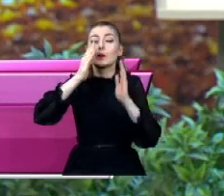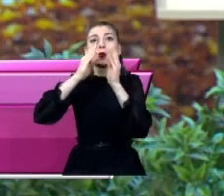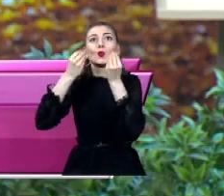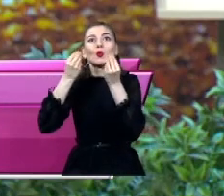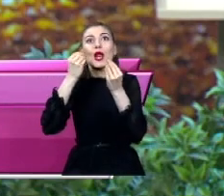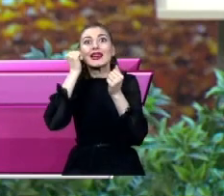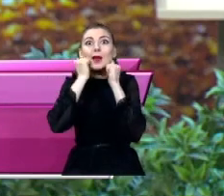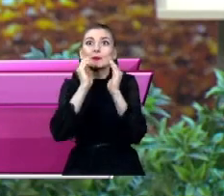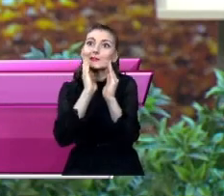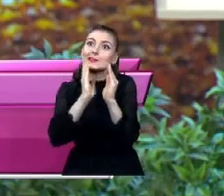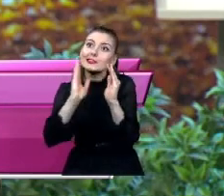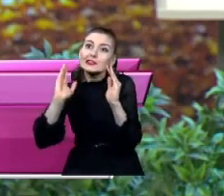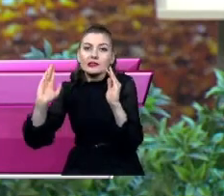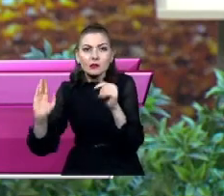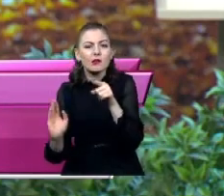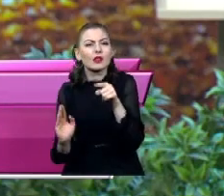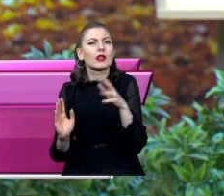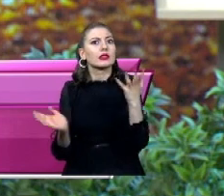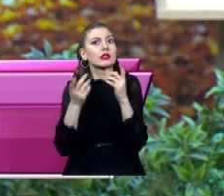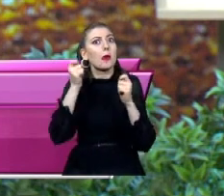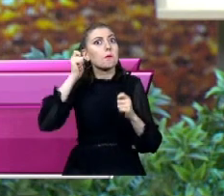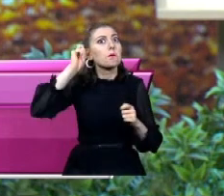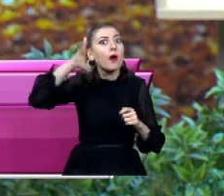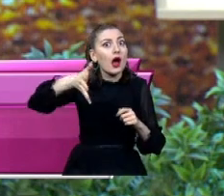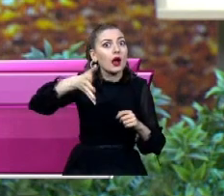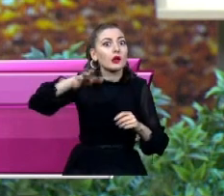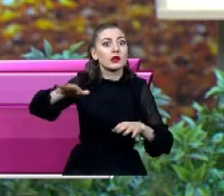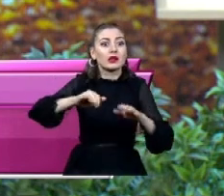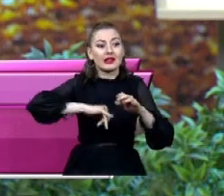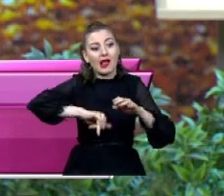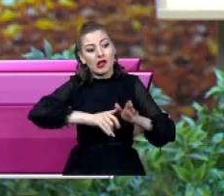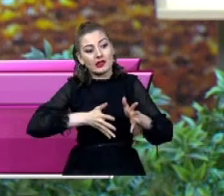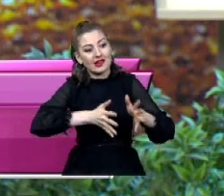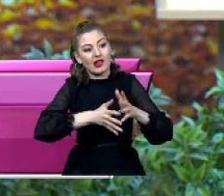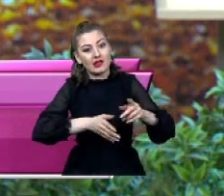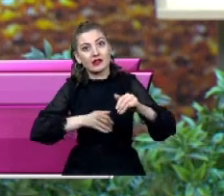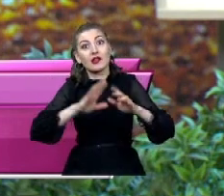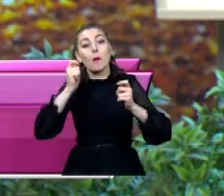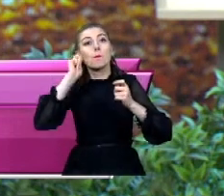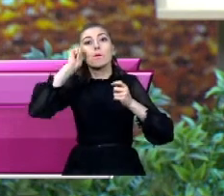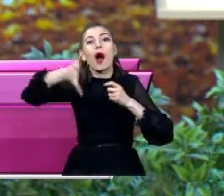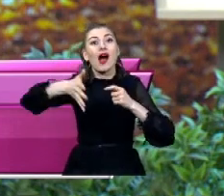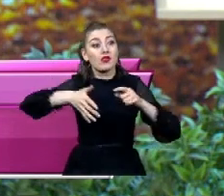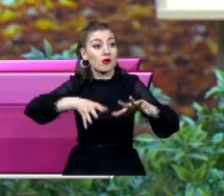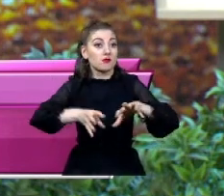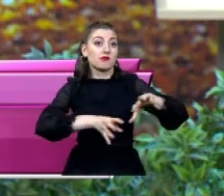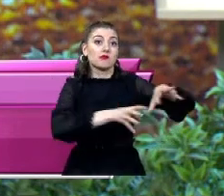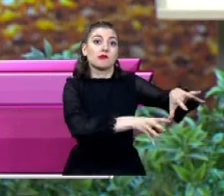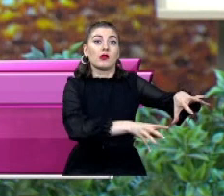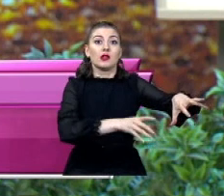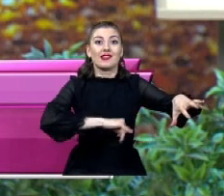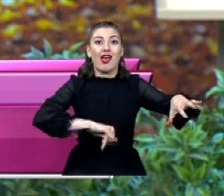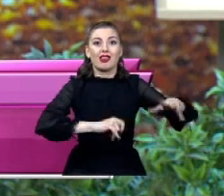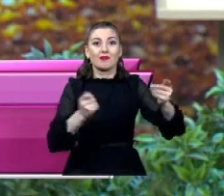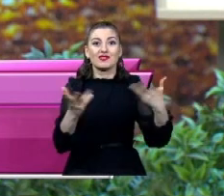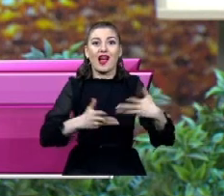rafların düzenlenmesinden, mesela genelde daha pahalı ürünlerin kasaya yakın yerlere yerleştirilmesinden tutun da birçok unsur aslında